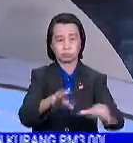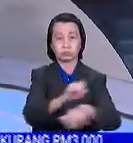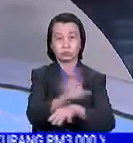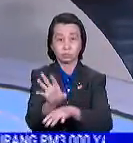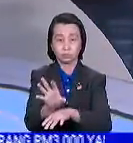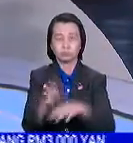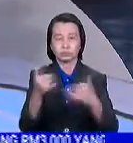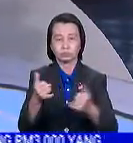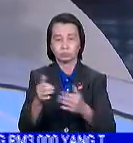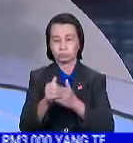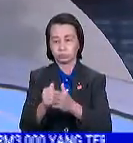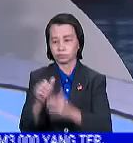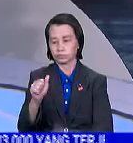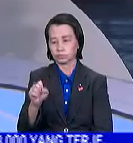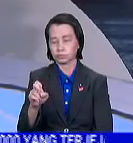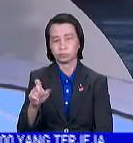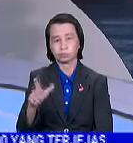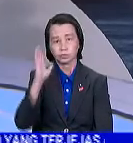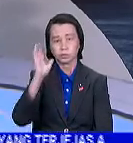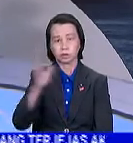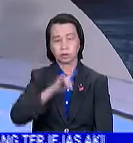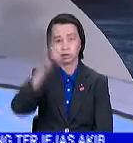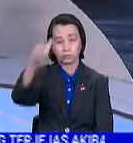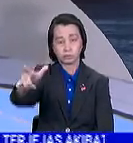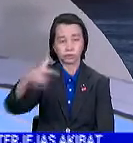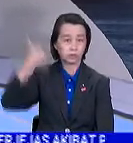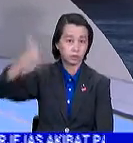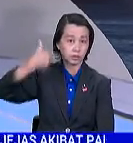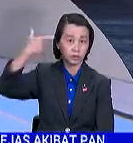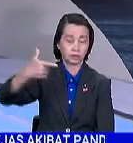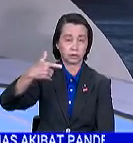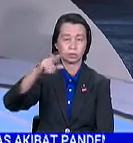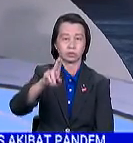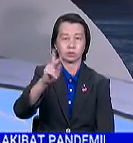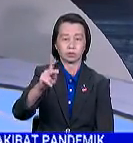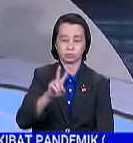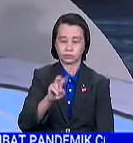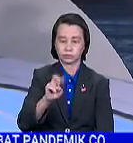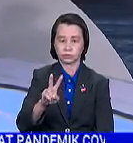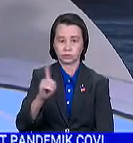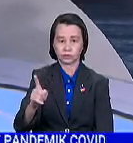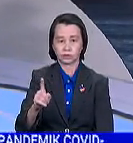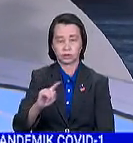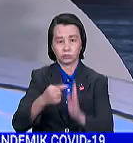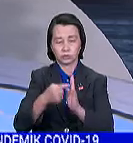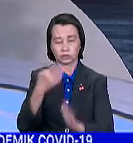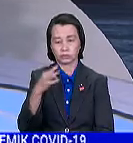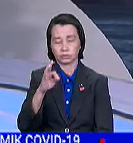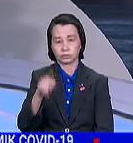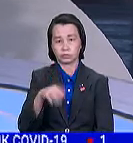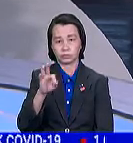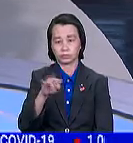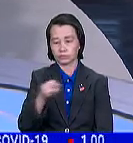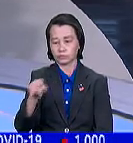COVID-19, skuad bimbingan Aru Savaraj bakal ke London bagi siri jelajah United Kingdom 2021 bermula 19 September